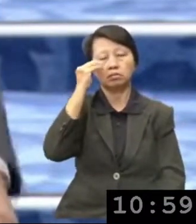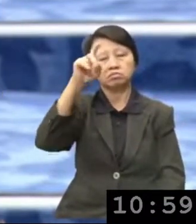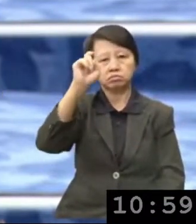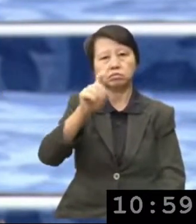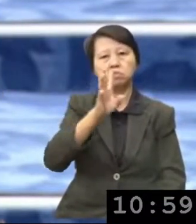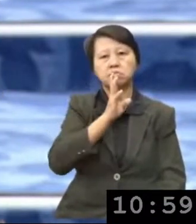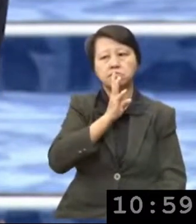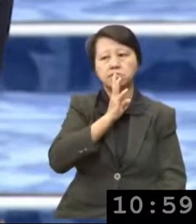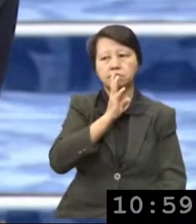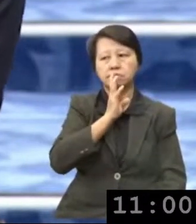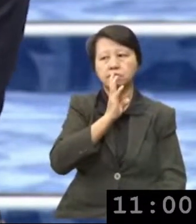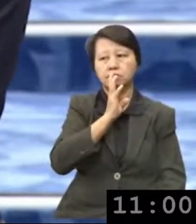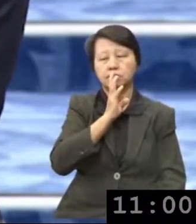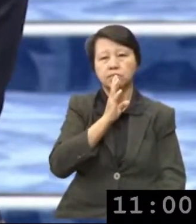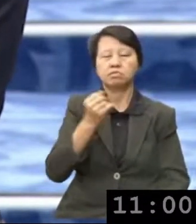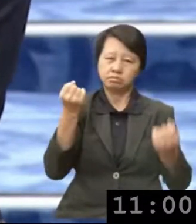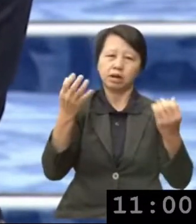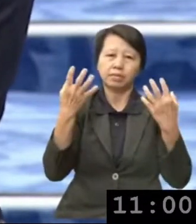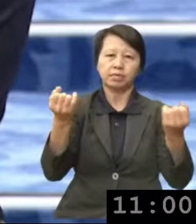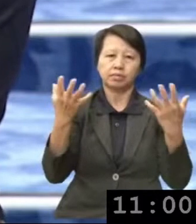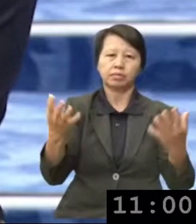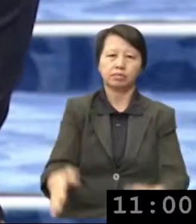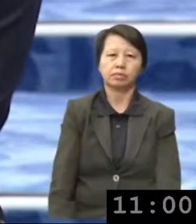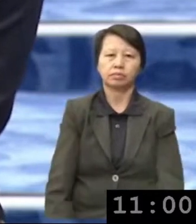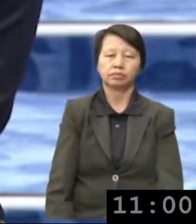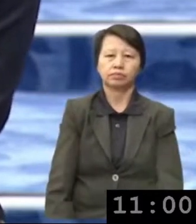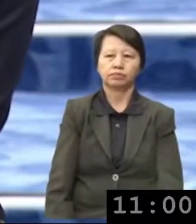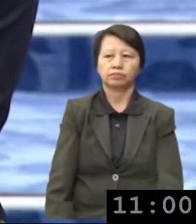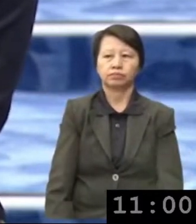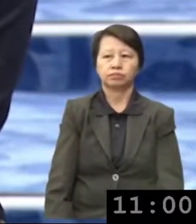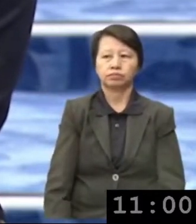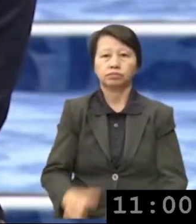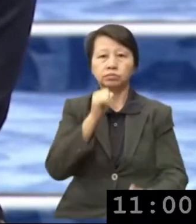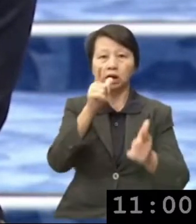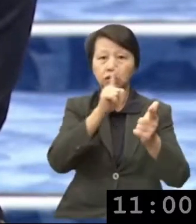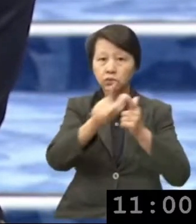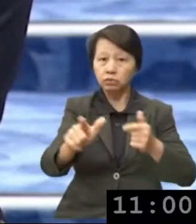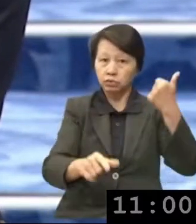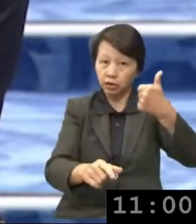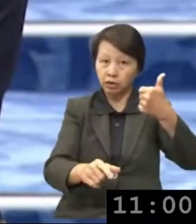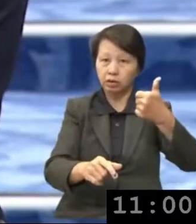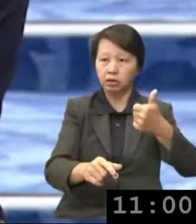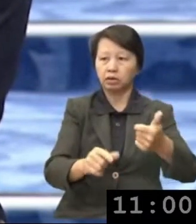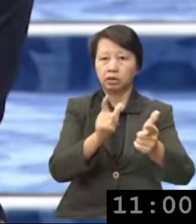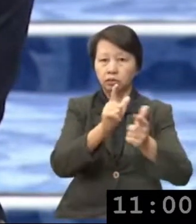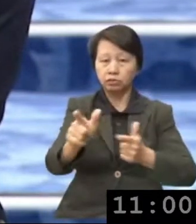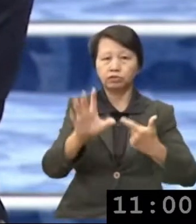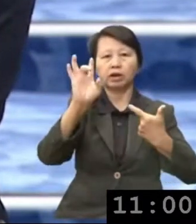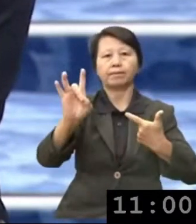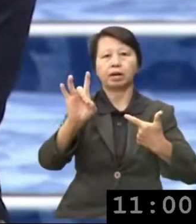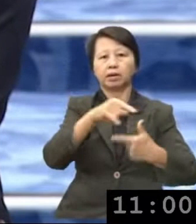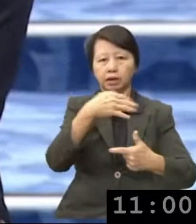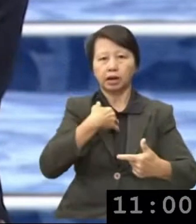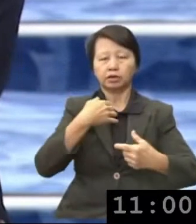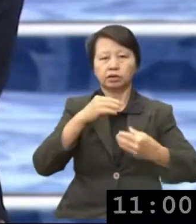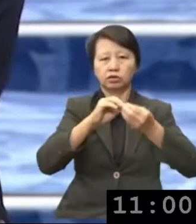pertuturan negara berkenaan ini kebanyakannya dia markah tak lulus satu markah lulus lapan dia ada